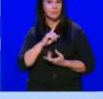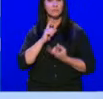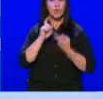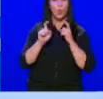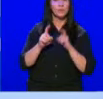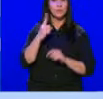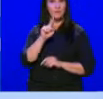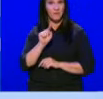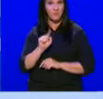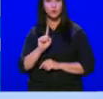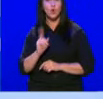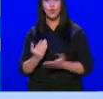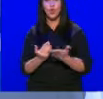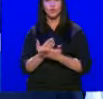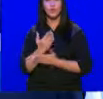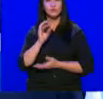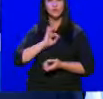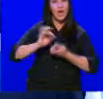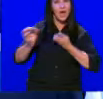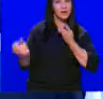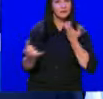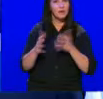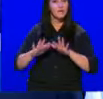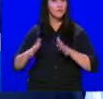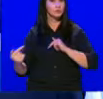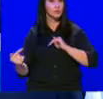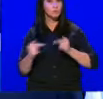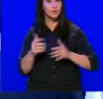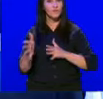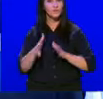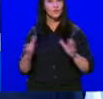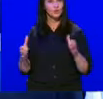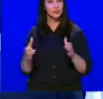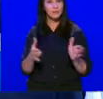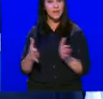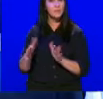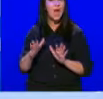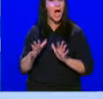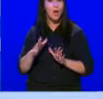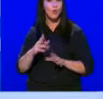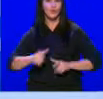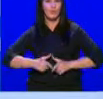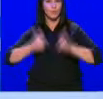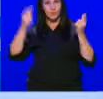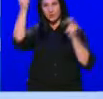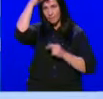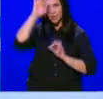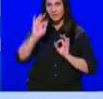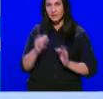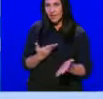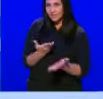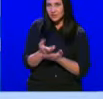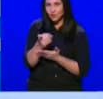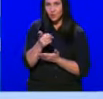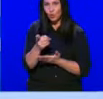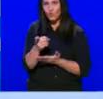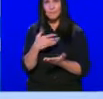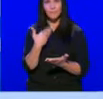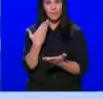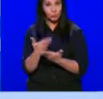един въпрос, обаче, който отново ще разпали най-вероятно споровете в Народното събрание. Ако от Демократична България наистина внесат това предложение,